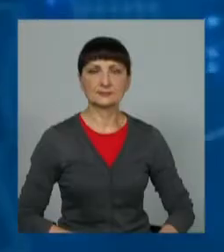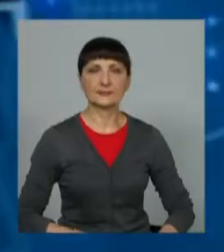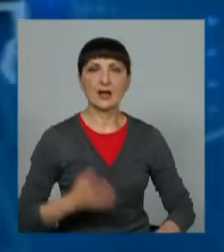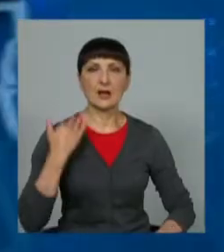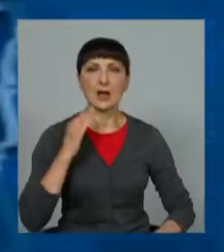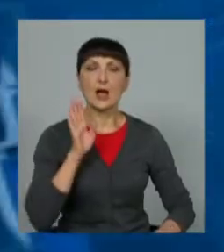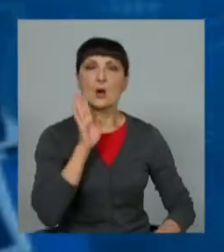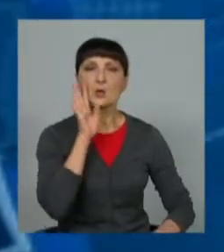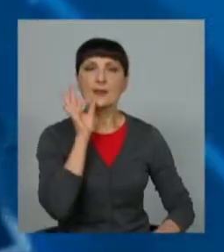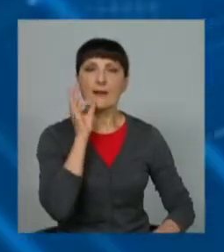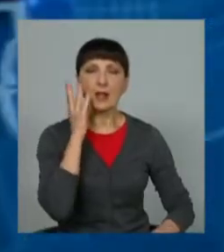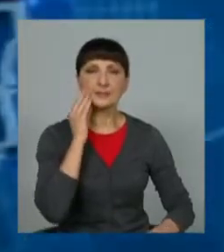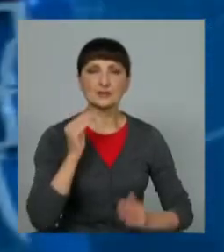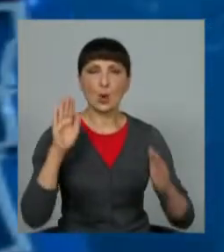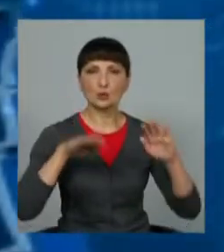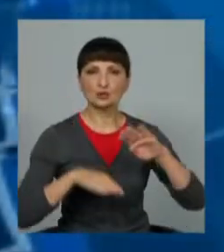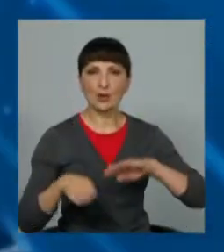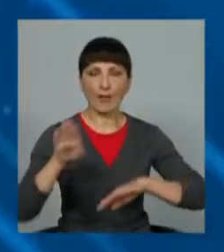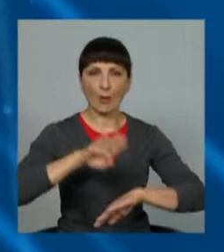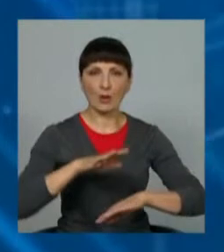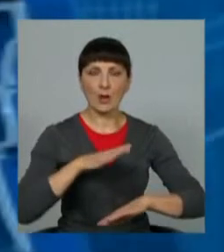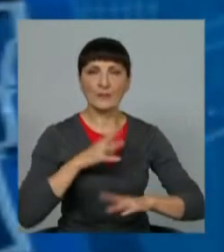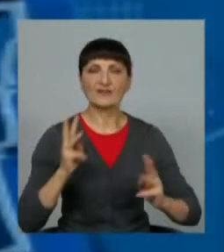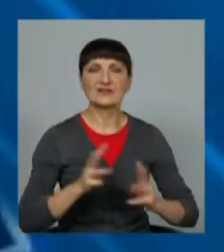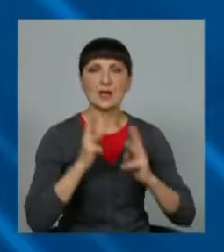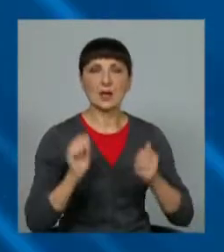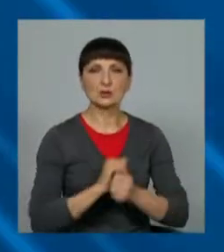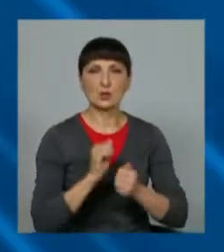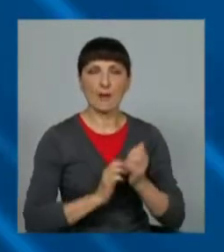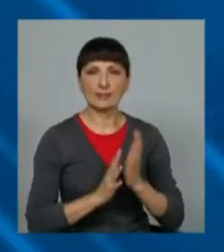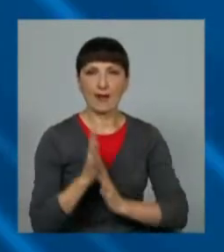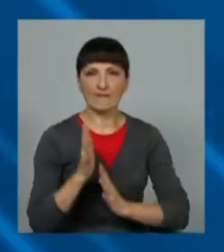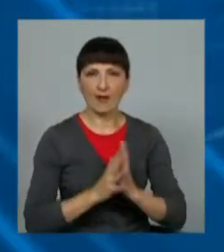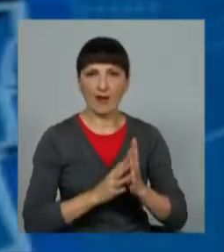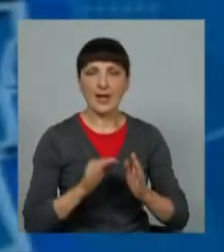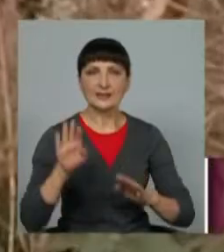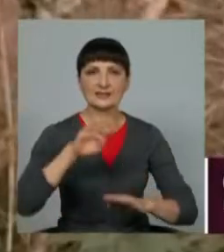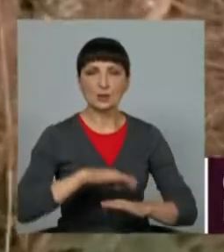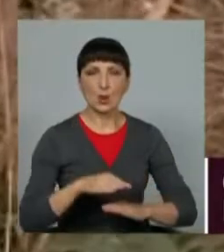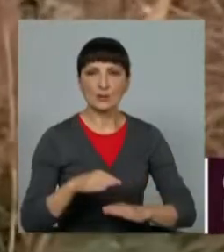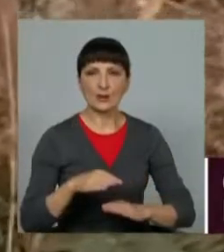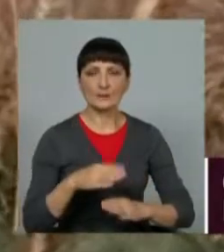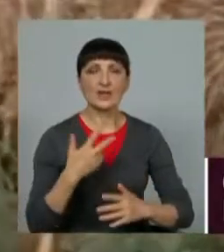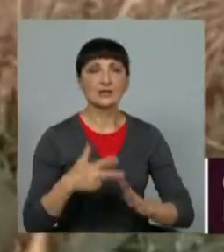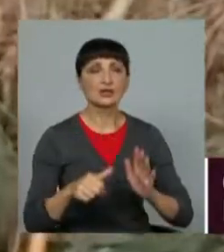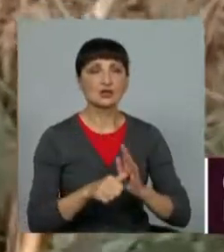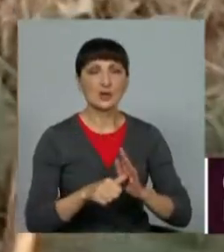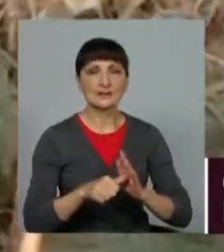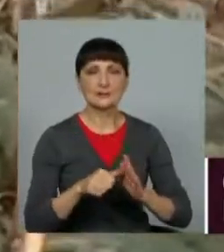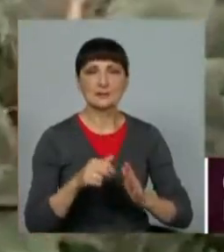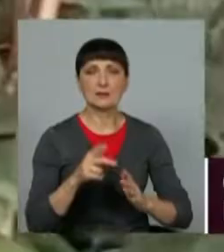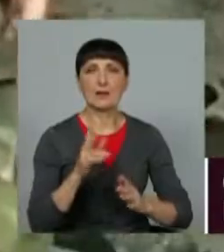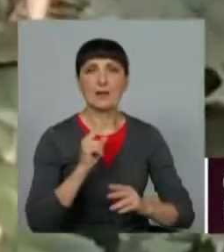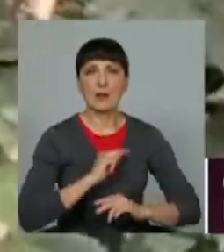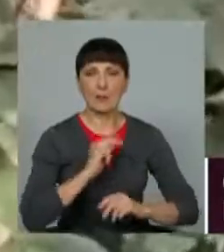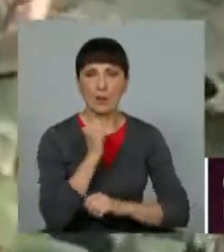Ранним утром в алматинском ущелье Кимасар произошло возгорание сухостоя и бурелома на склоне горы. 36 огнеборцев с помощью